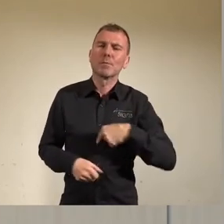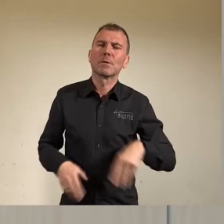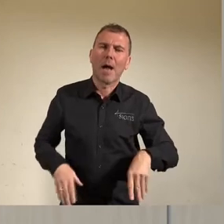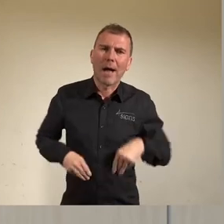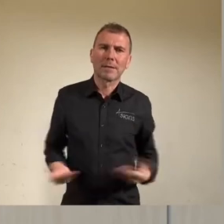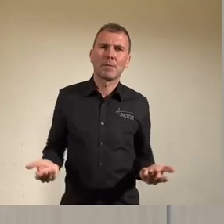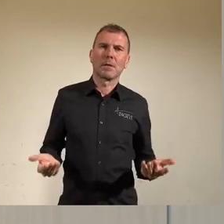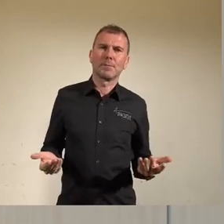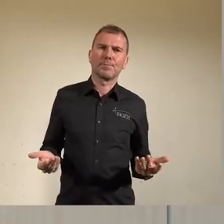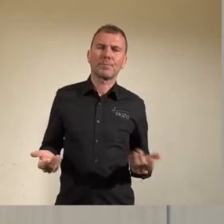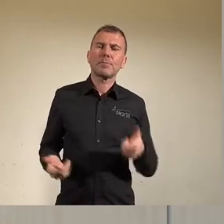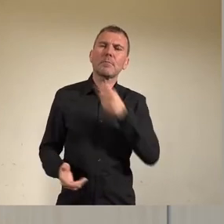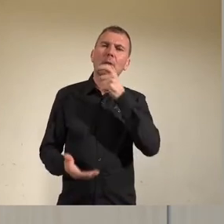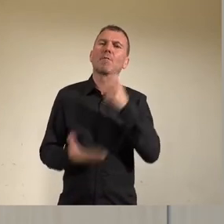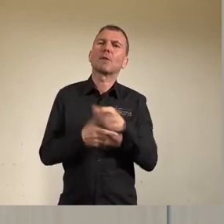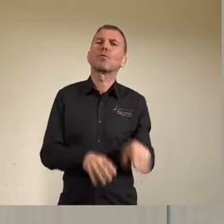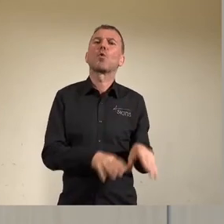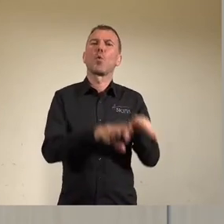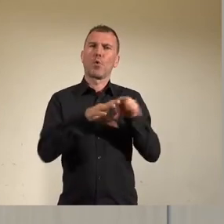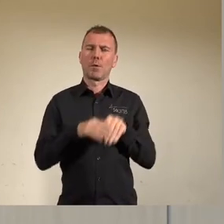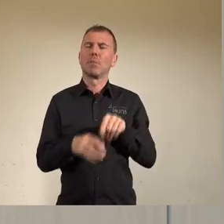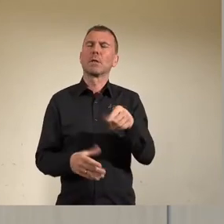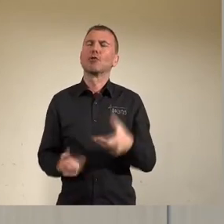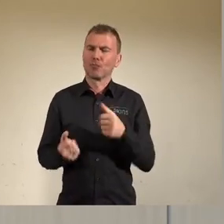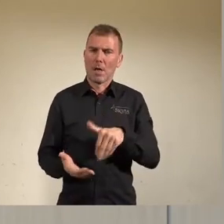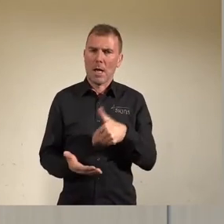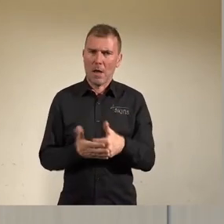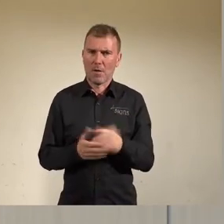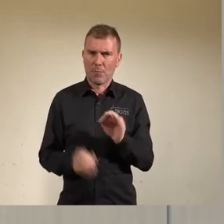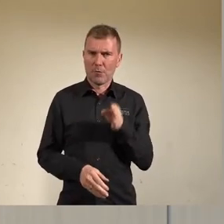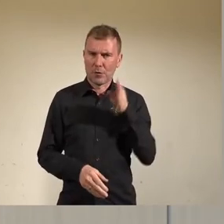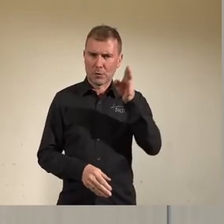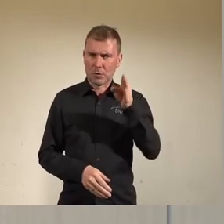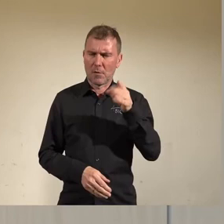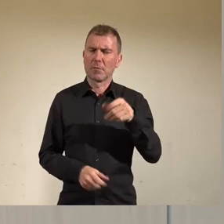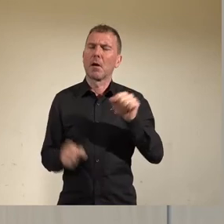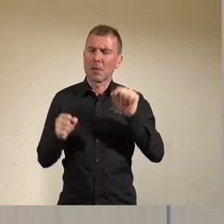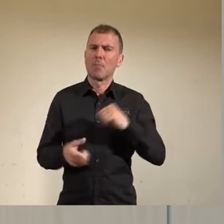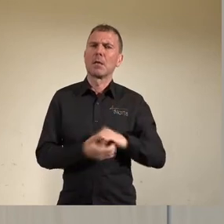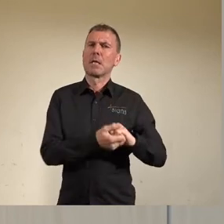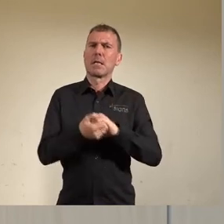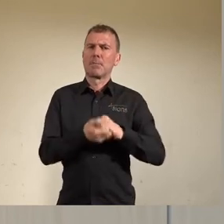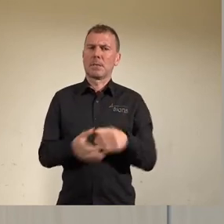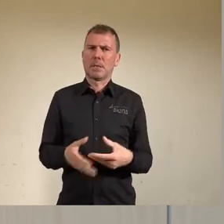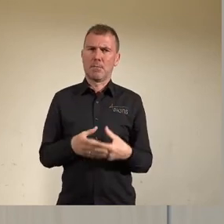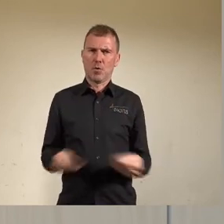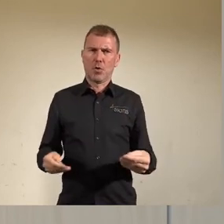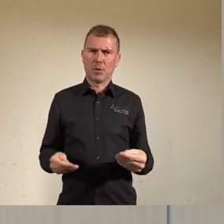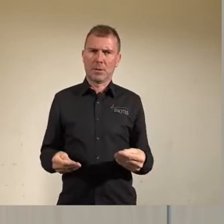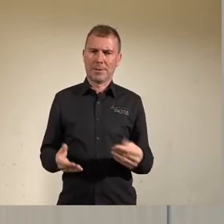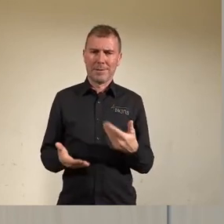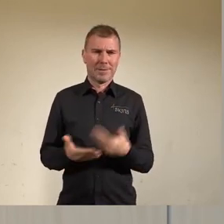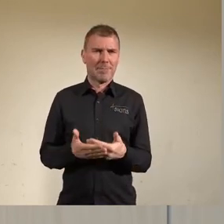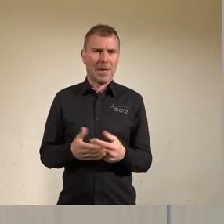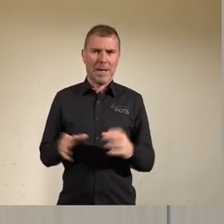ist die weitere Übernahme von Verantwortung, eine schwere Aufgabe. Und ich hoffe, dass wir auch diese gemeinsam lösen können und so gut durch diese Krise, die ja am